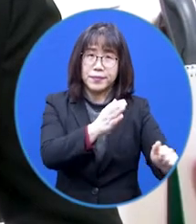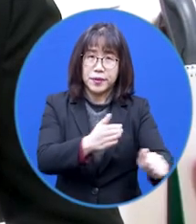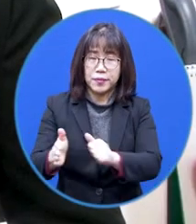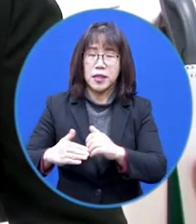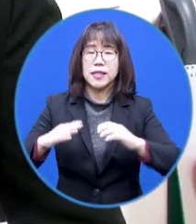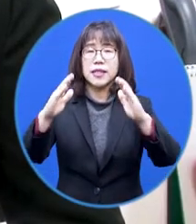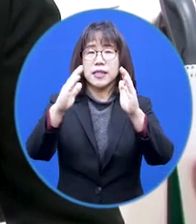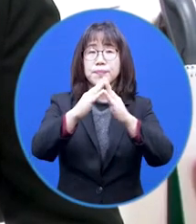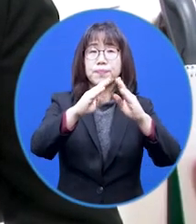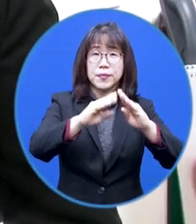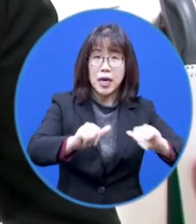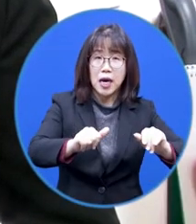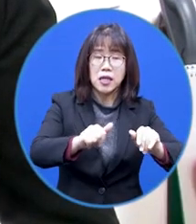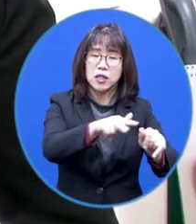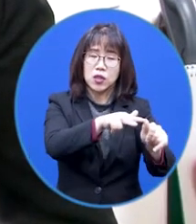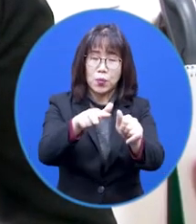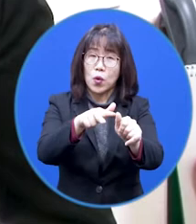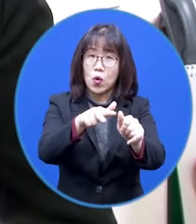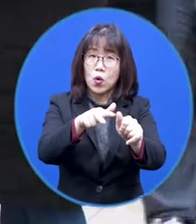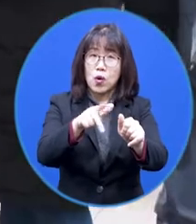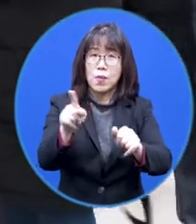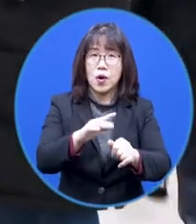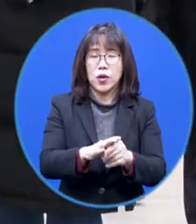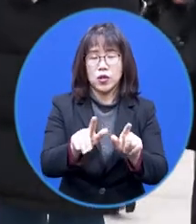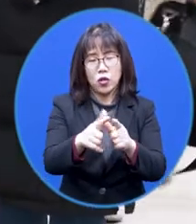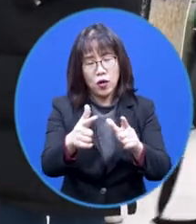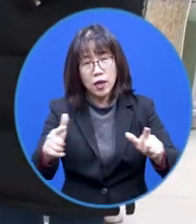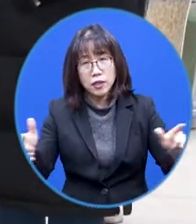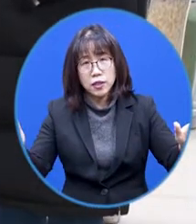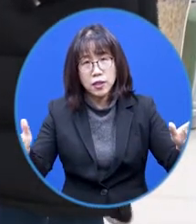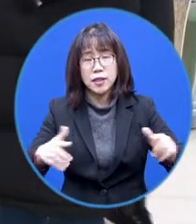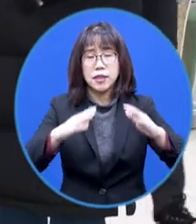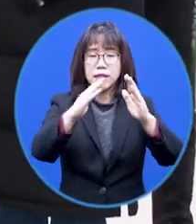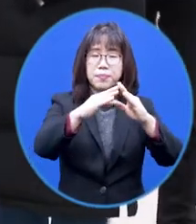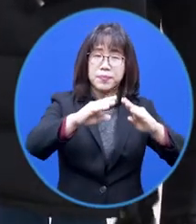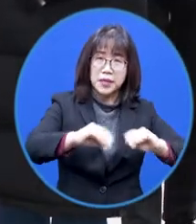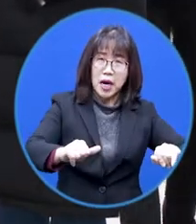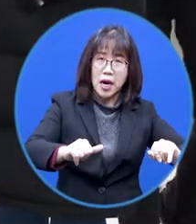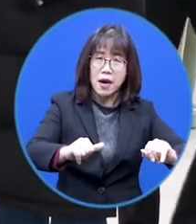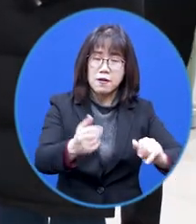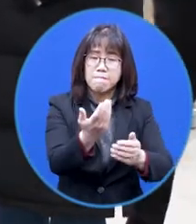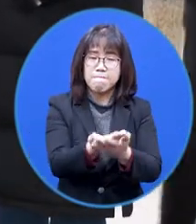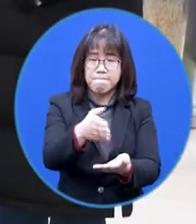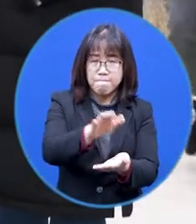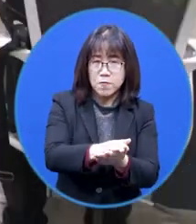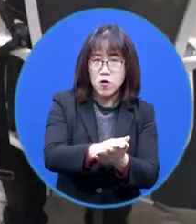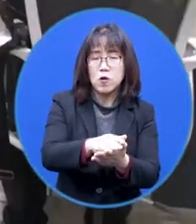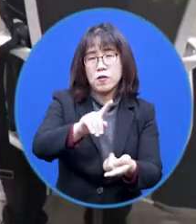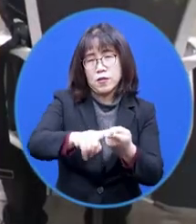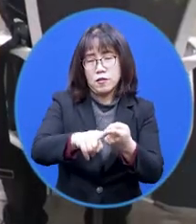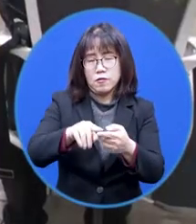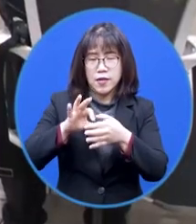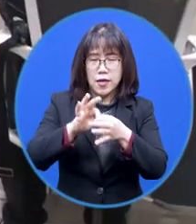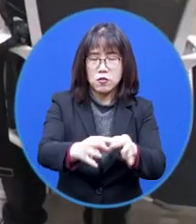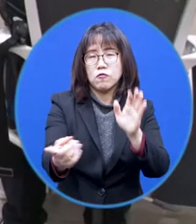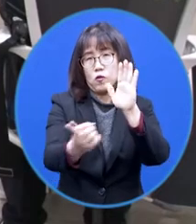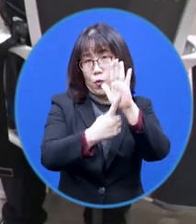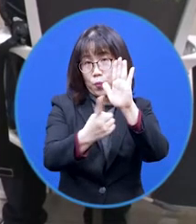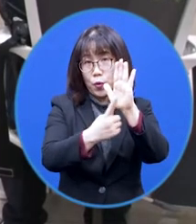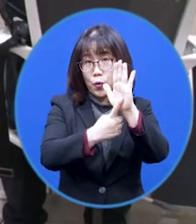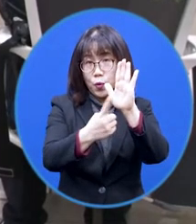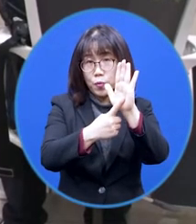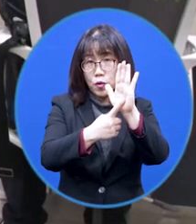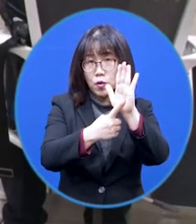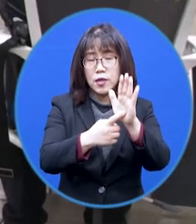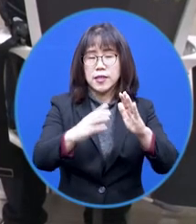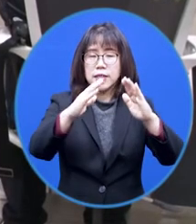요구됩니다. 이번 부동산 정보과에서는 다양한 매체를 통해 개정된 부동산 거래 신고에 대하여 지속적으로